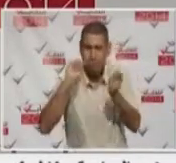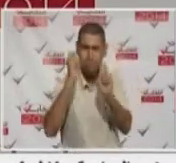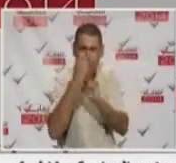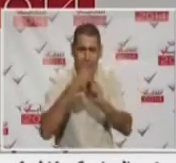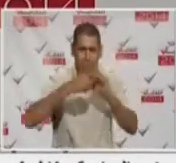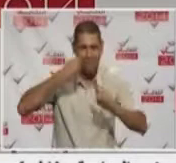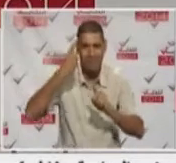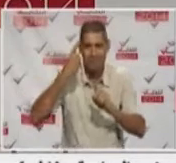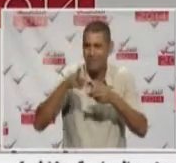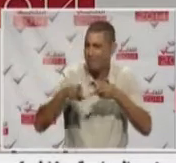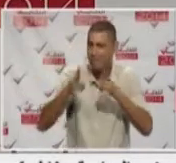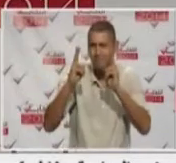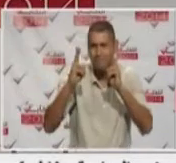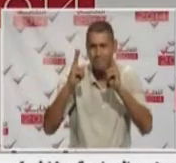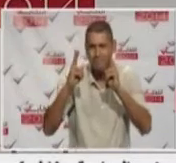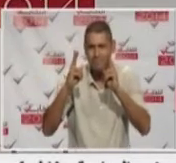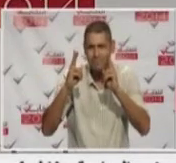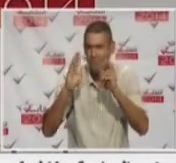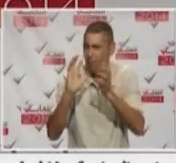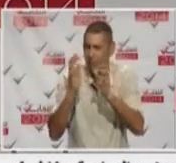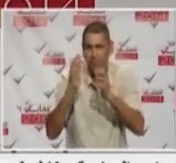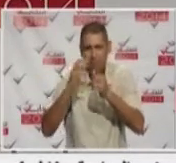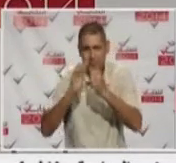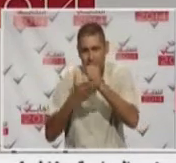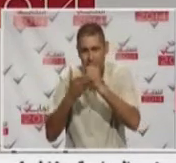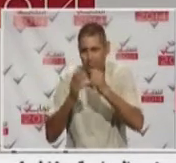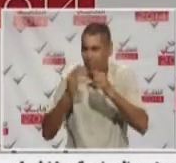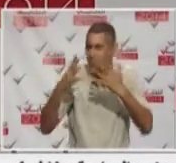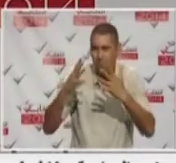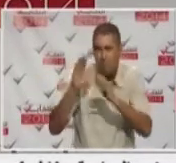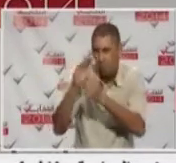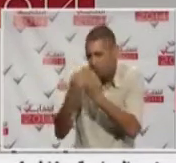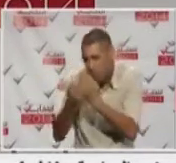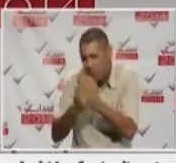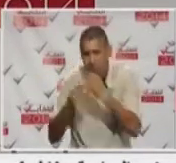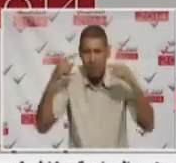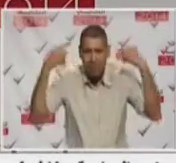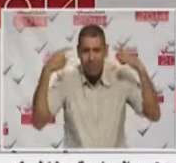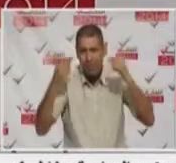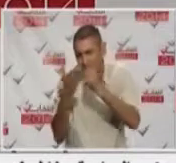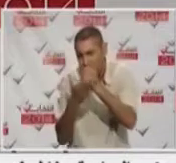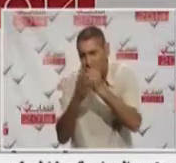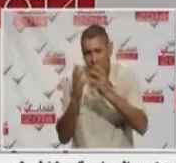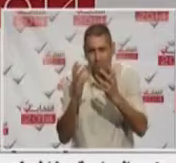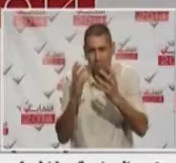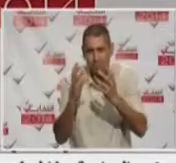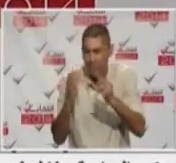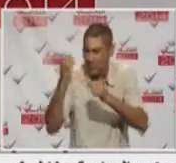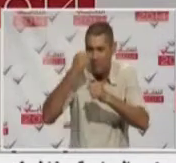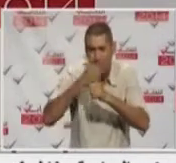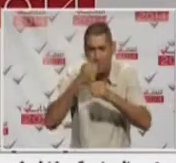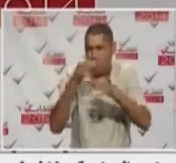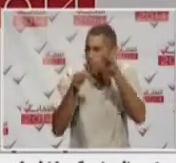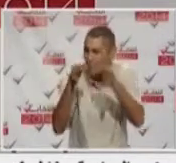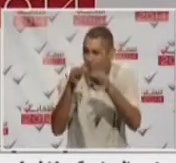أهمية قصوى، وذلك لوفرة المنتوج الفلاحي من تربية ماشية والإنتاج الفلاحي، وهذا لا يتوفر إلا بتركيز سياسة